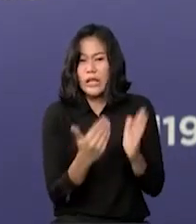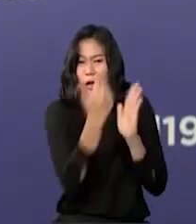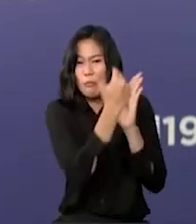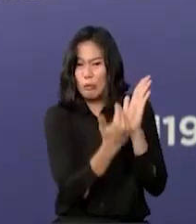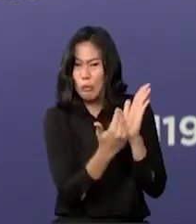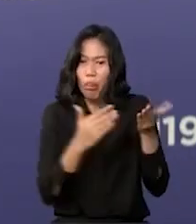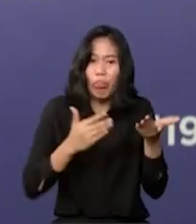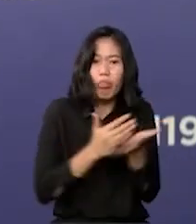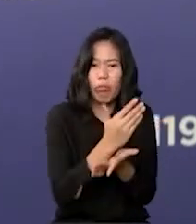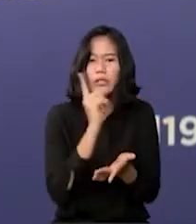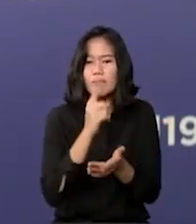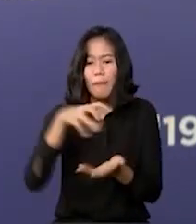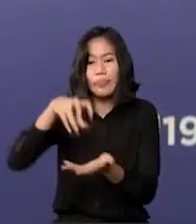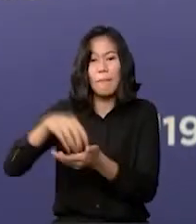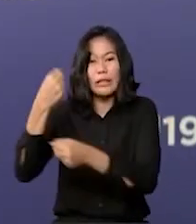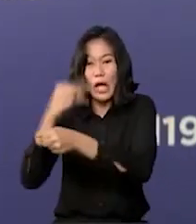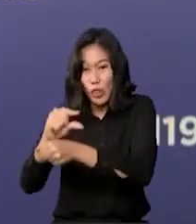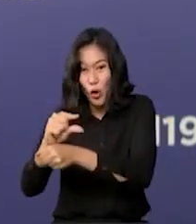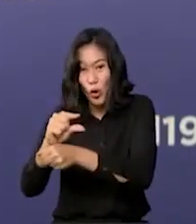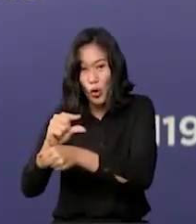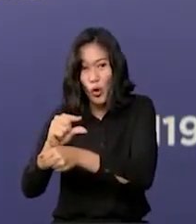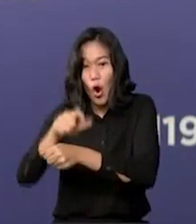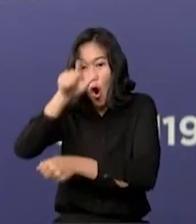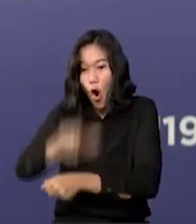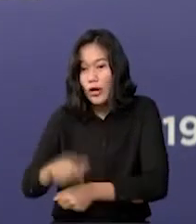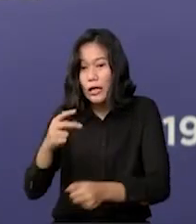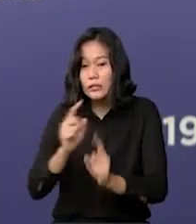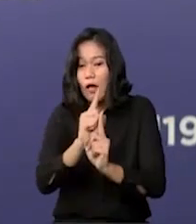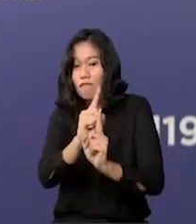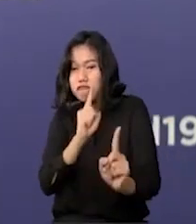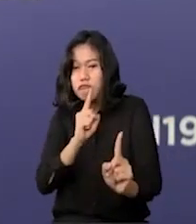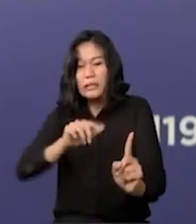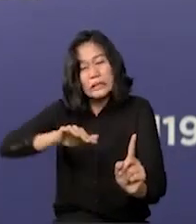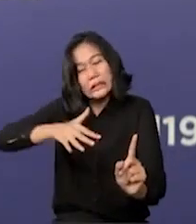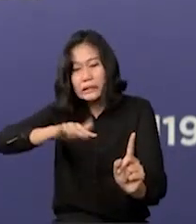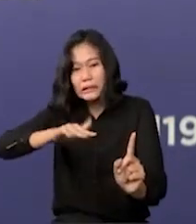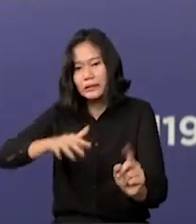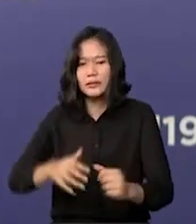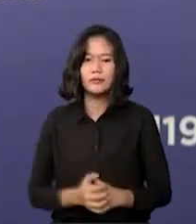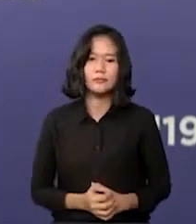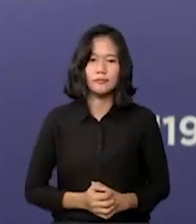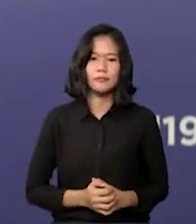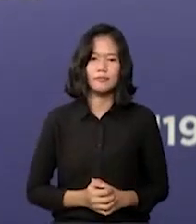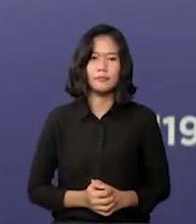manakala di perkantoran tidak dijaga jarak ruang kerja satu dengan yang